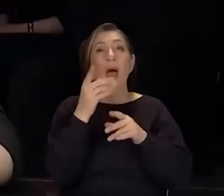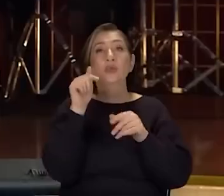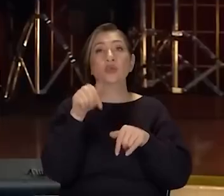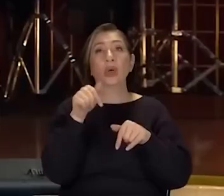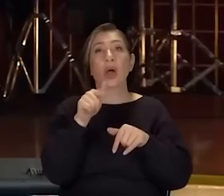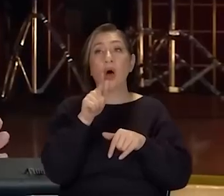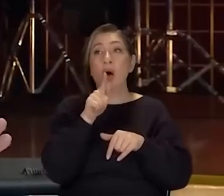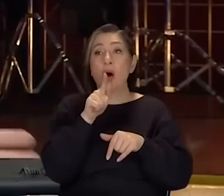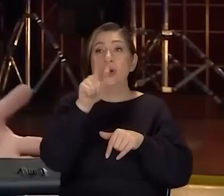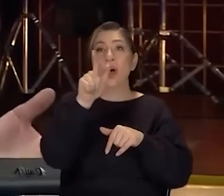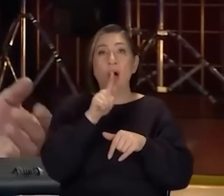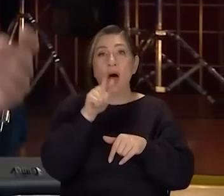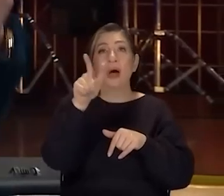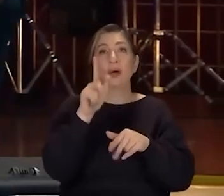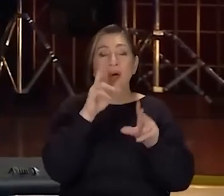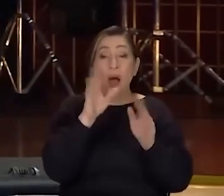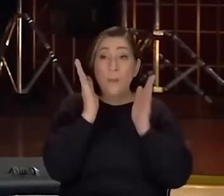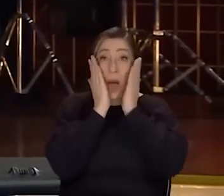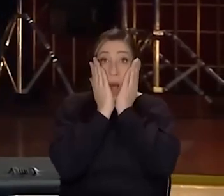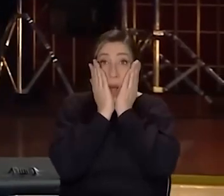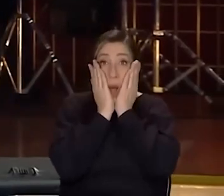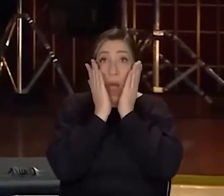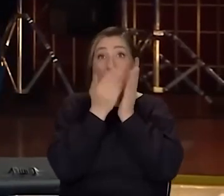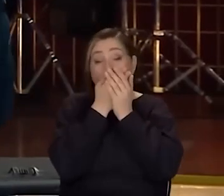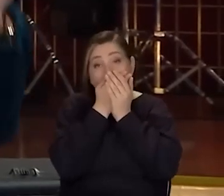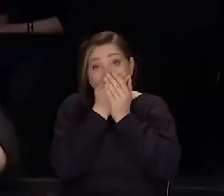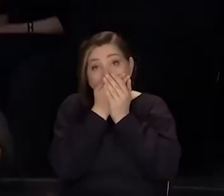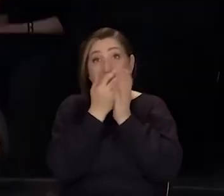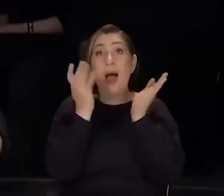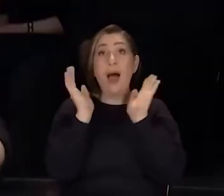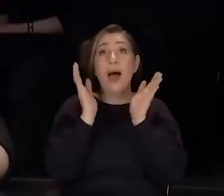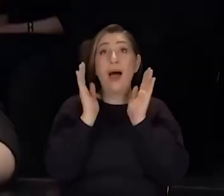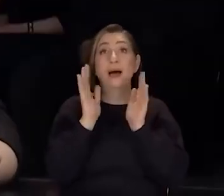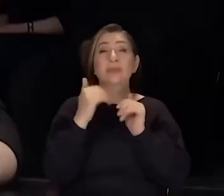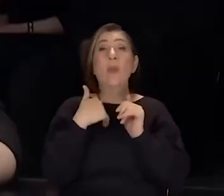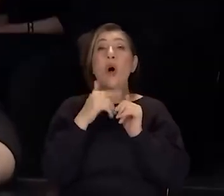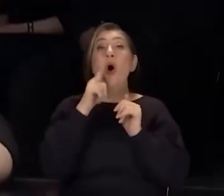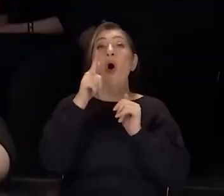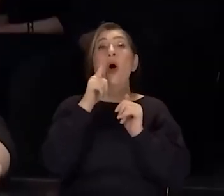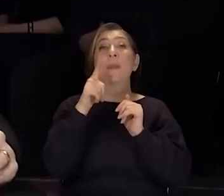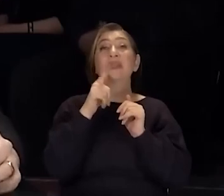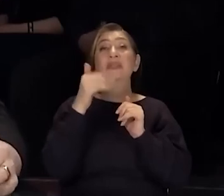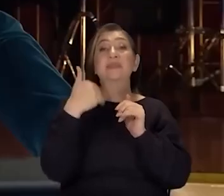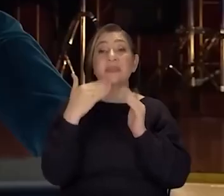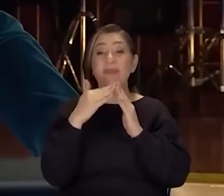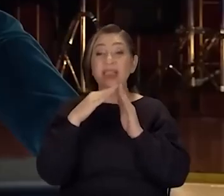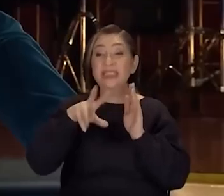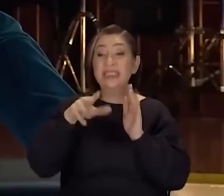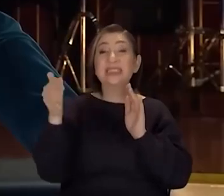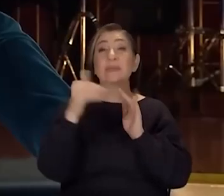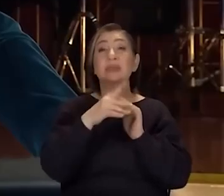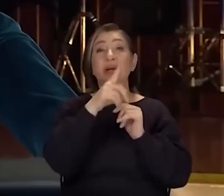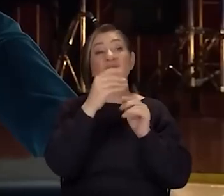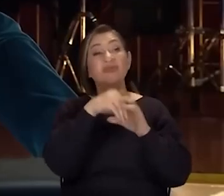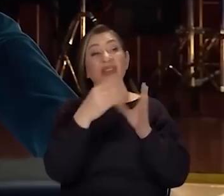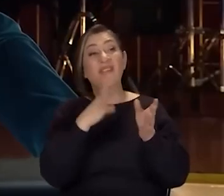böyle horlayan görünce aman Allah. Yok, o kadar değil. Benimki falan. Horlama dışı. Bize hırsız girmez yani, öyle söyleyeyim. İçeride